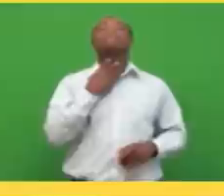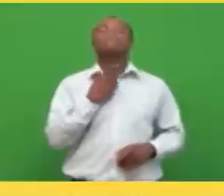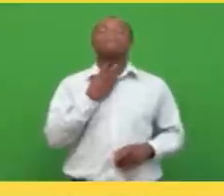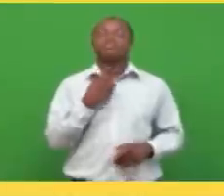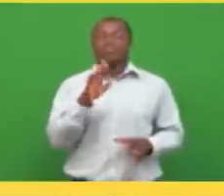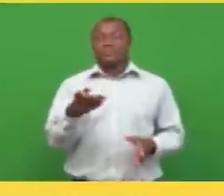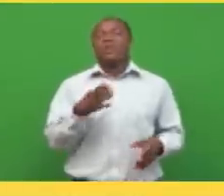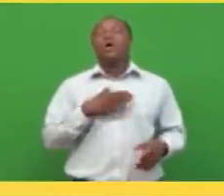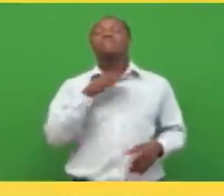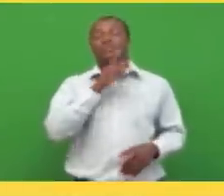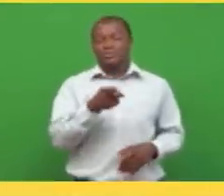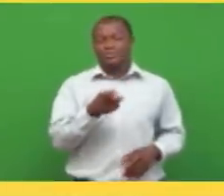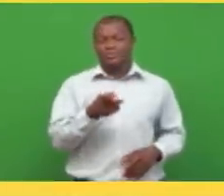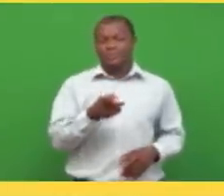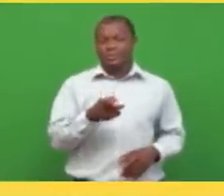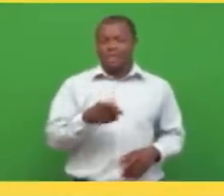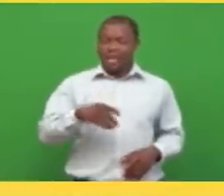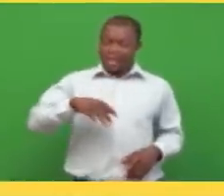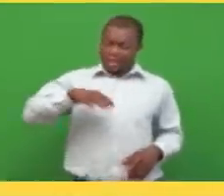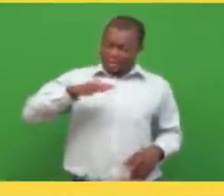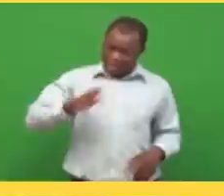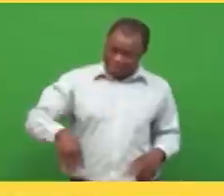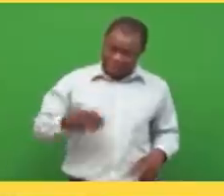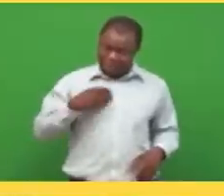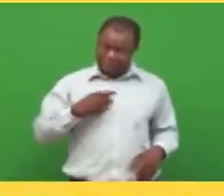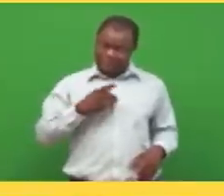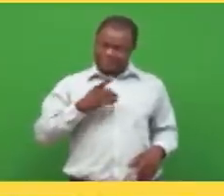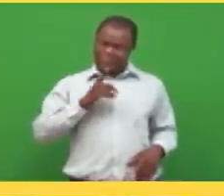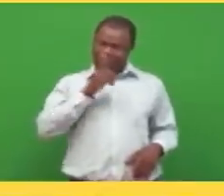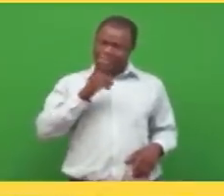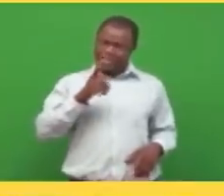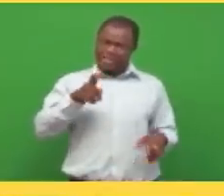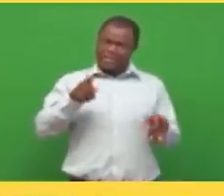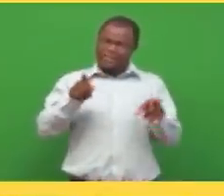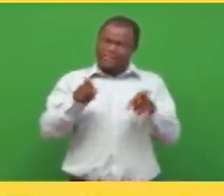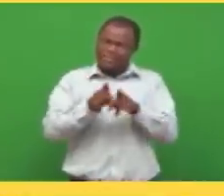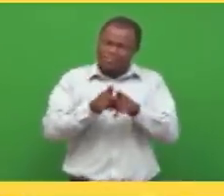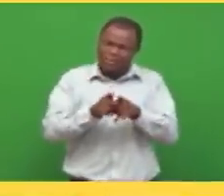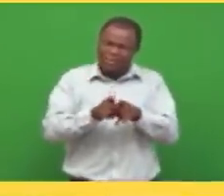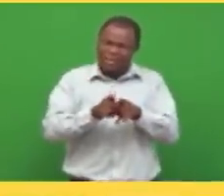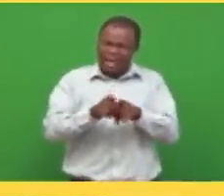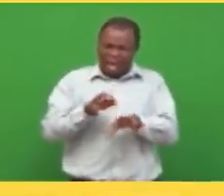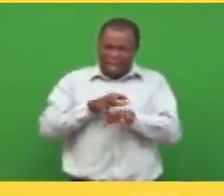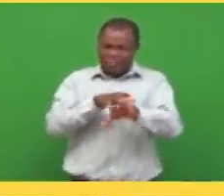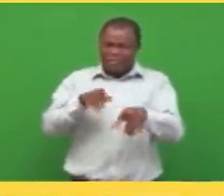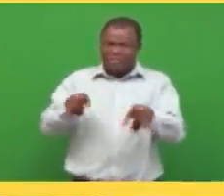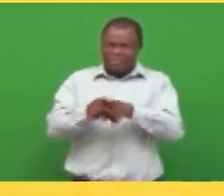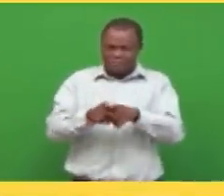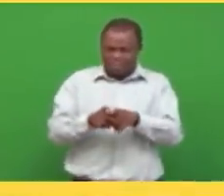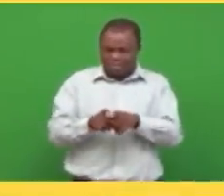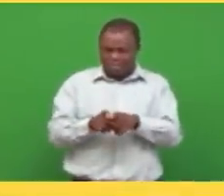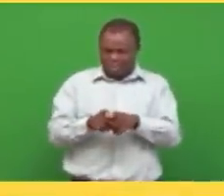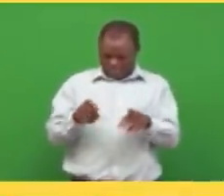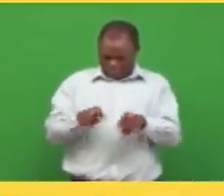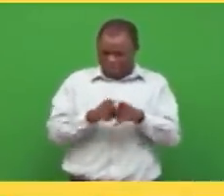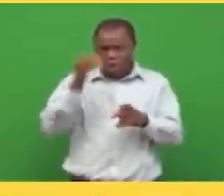ndichiti mukazo wachidzere chochema chidzere chimuka chakagadzikwa kuti icho pachacho chinoita sedombo